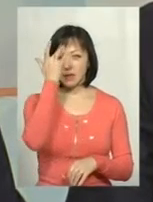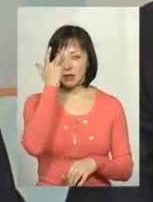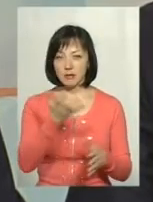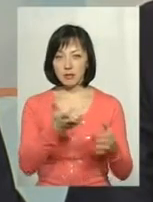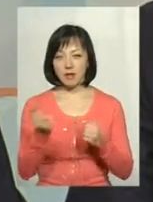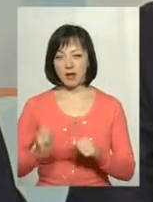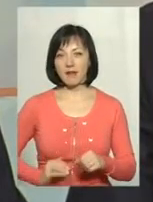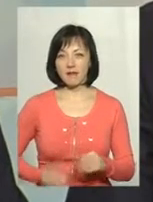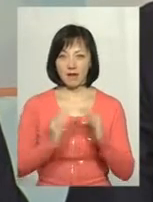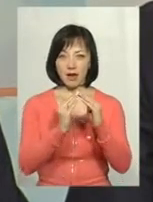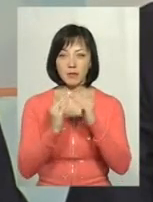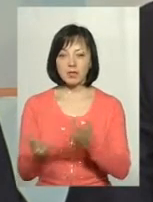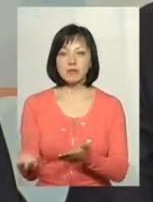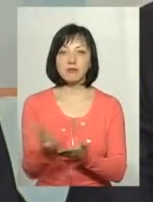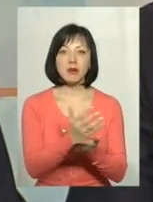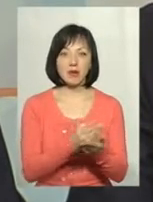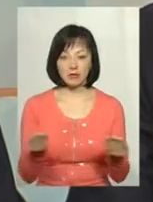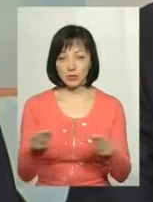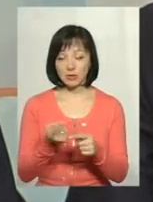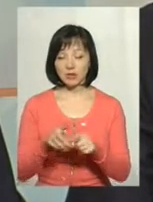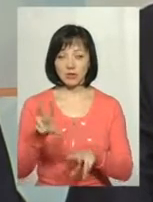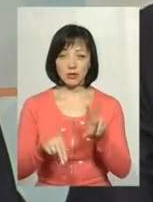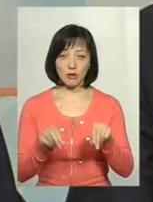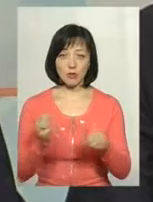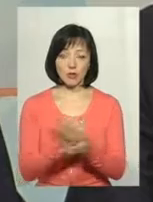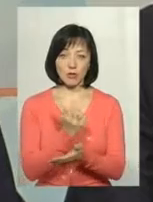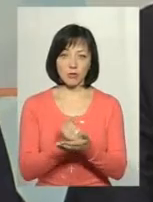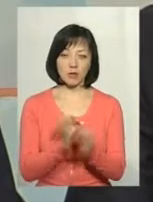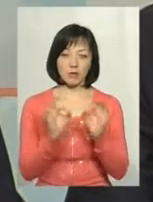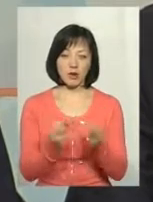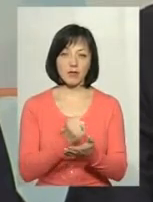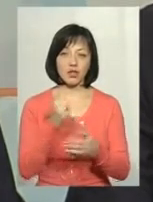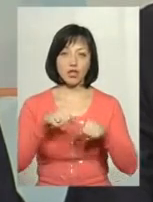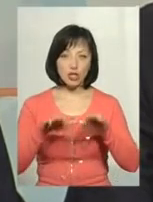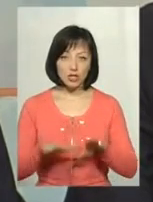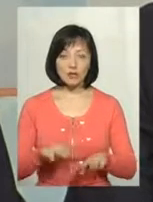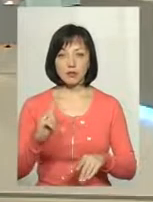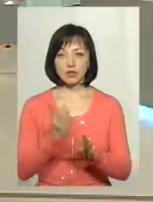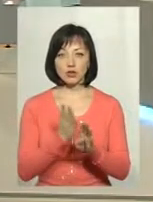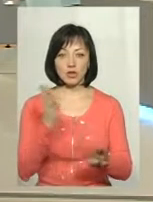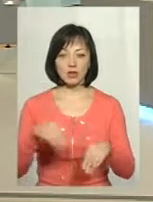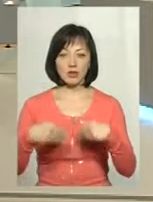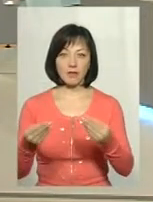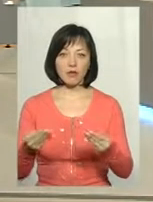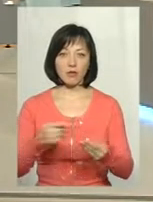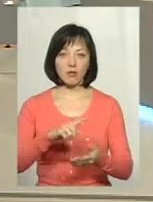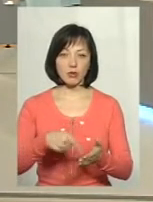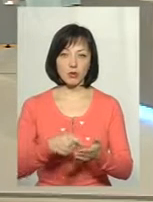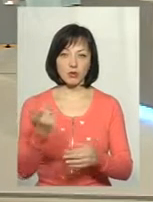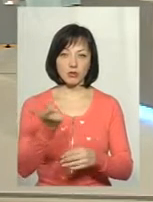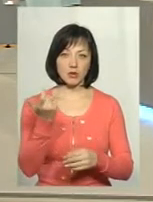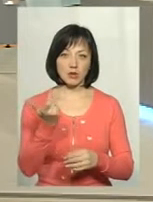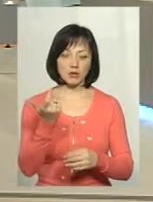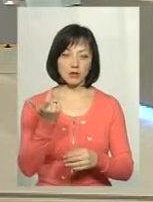брали фермери на жнива. Тобто це я рахую, що у нас було правильно прийняте рішення, що ми в першу чергу відновили комунальне